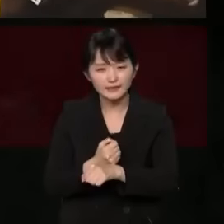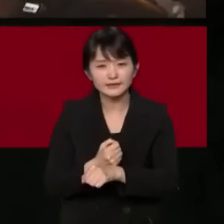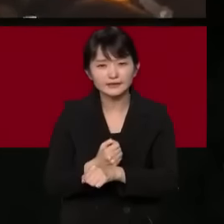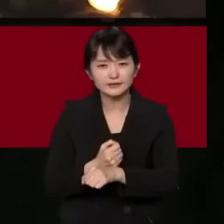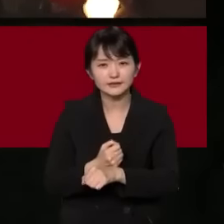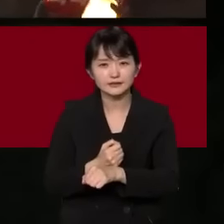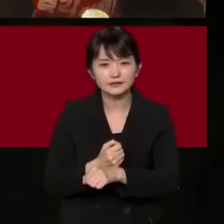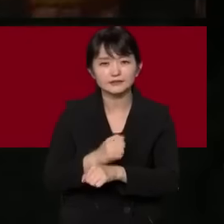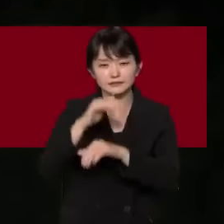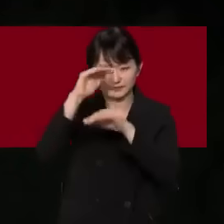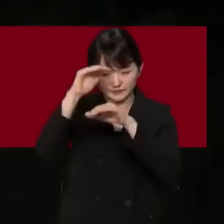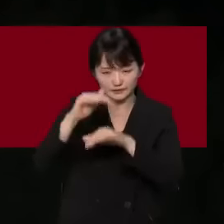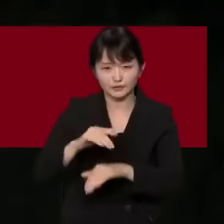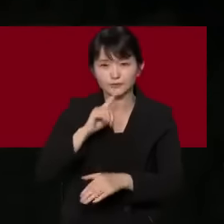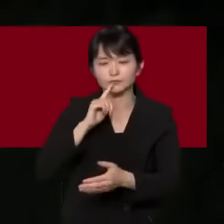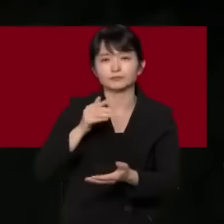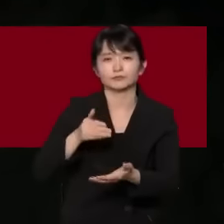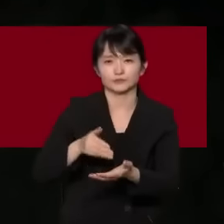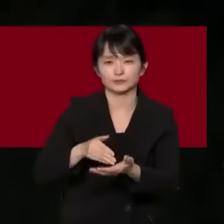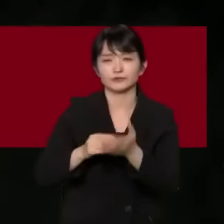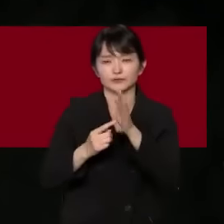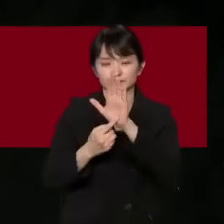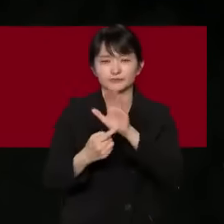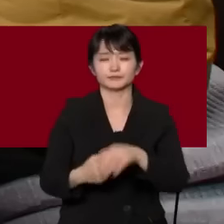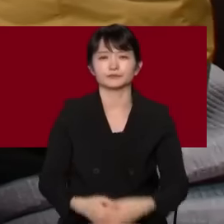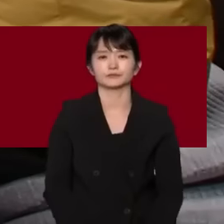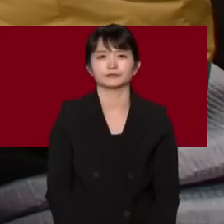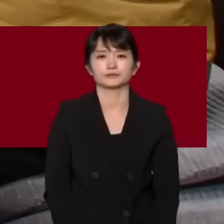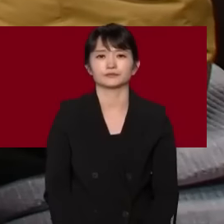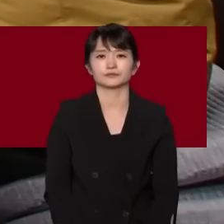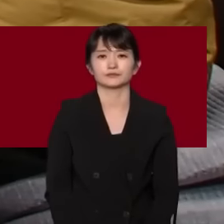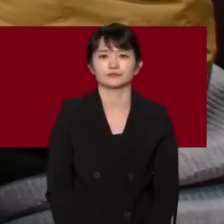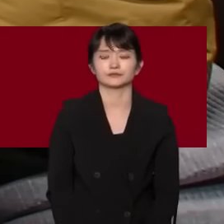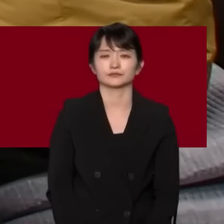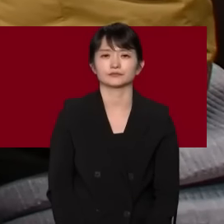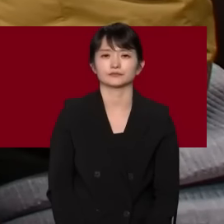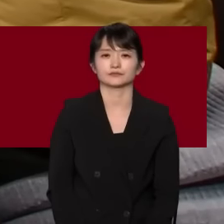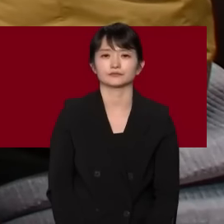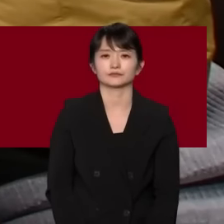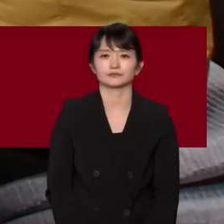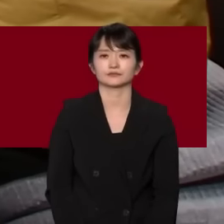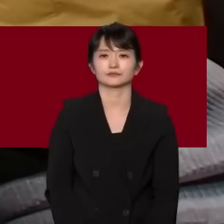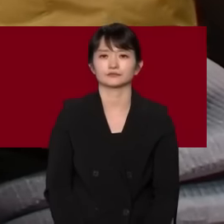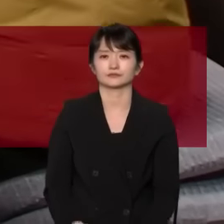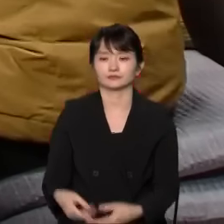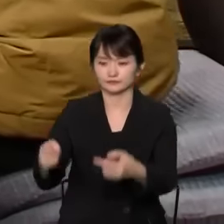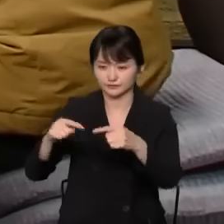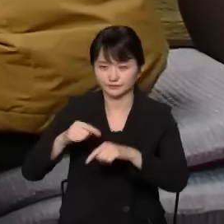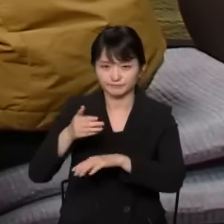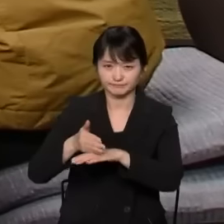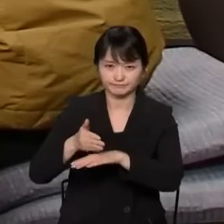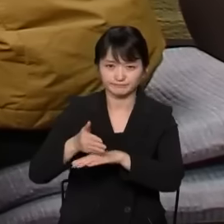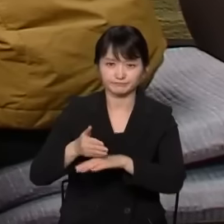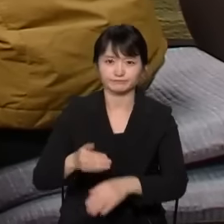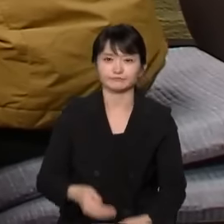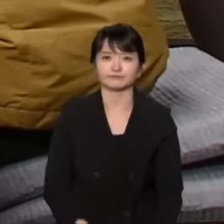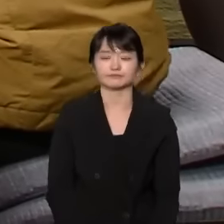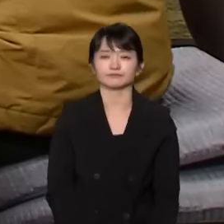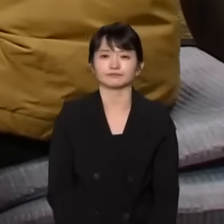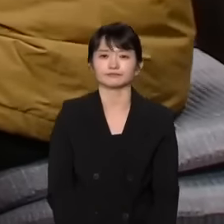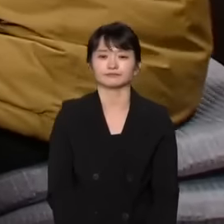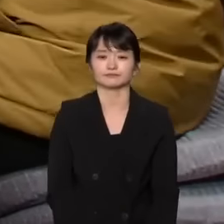주셨습니다. 알겠습니다. 예, 국민의힘 김상욱 의원과는 여기까지 이야기 듣겠습니다. 오늘 나와주셔서 감사합니다. 감사합니다.